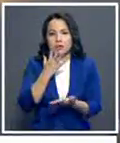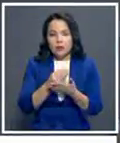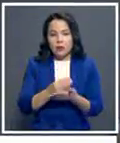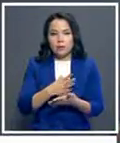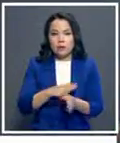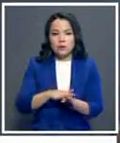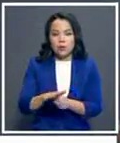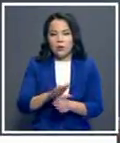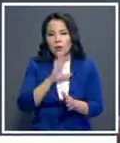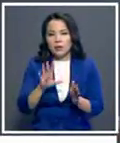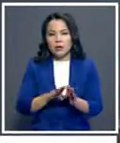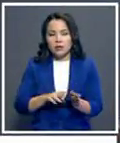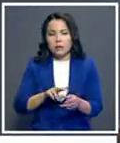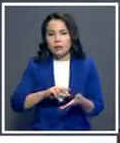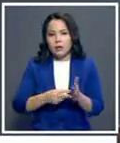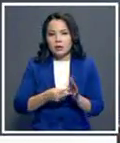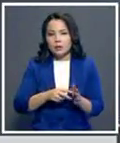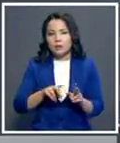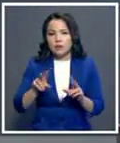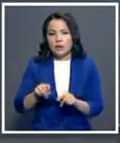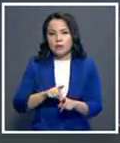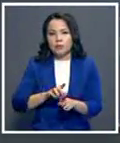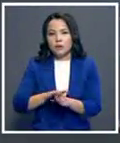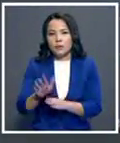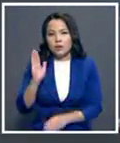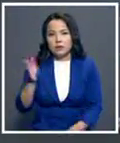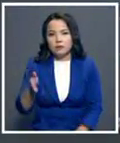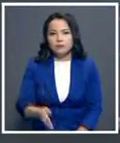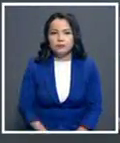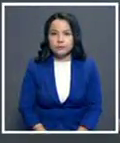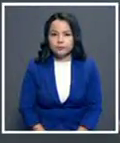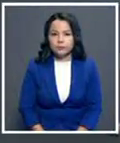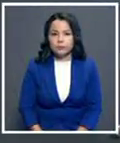толық қуаттылығына енеді. Оңғар Алпысбайұлы, Азамат Кәкенов, Қазақстан ұлттық телеарнасы.